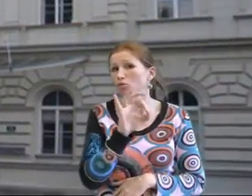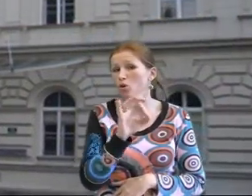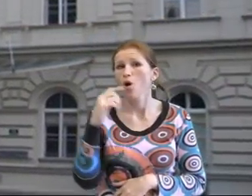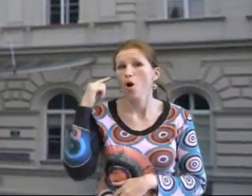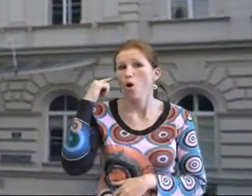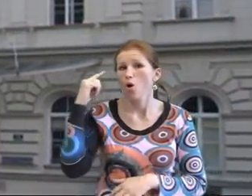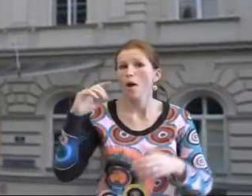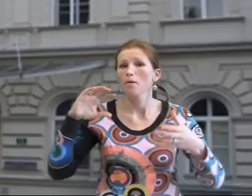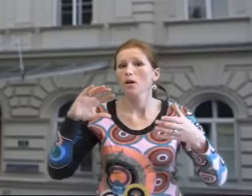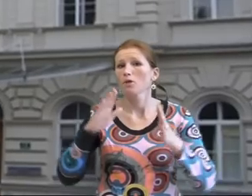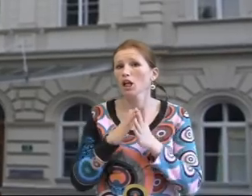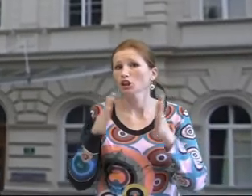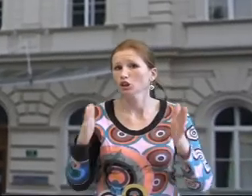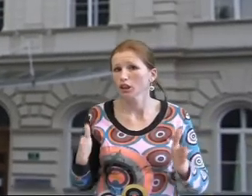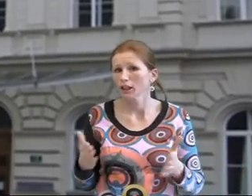Landesinstituts für